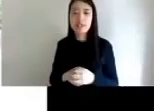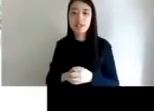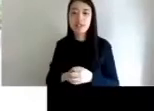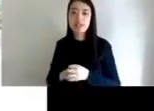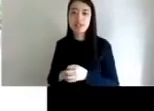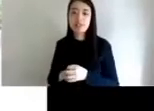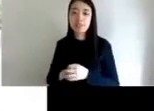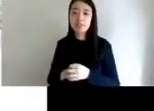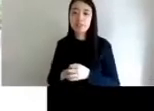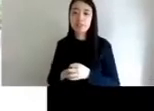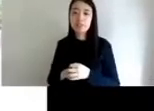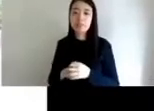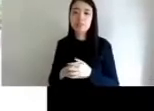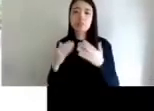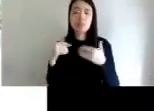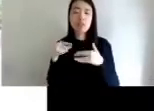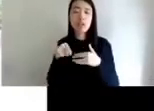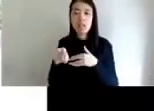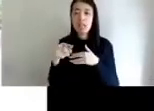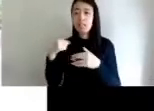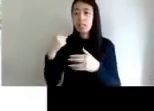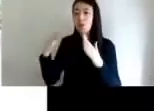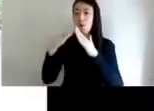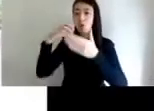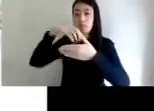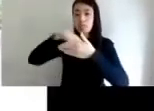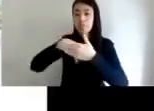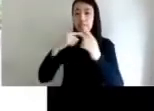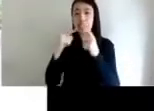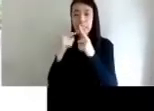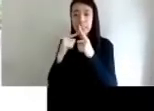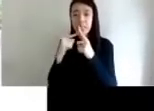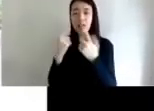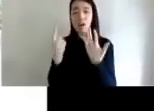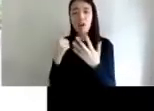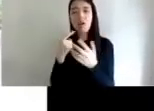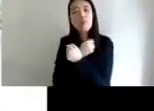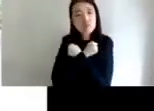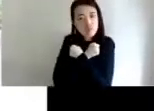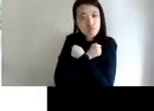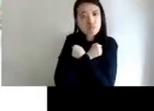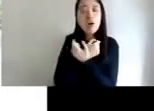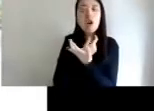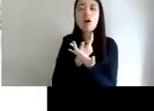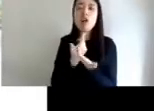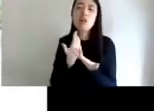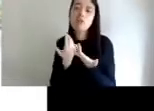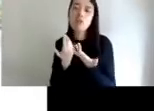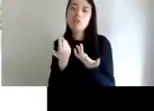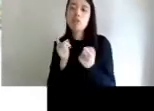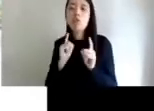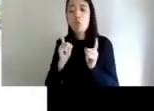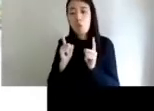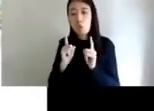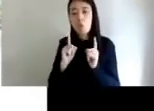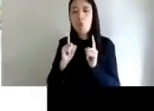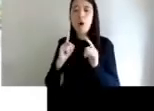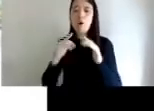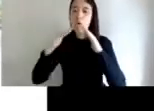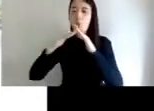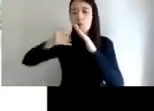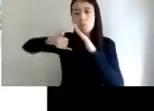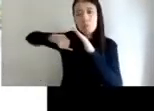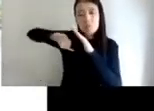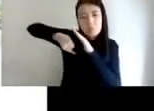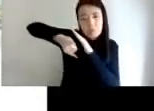咧，咁住喺裏面嘅人咧，咁就可以喺裏面休息啦。咁亦都可以咧走出棵即走出去